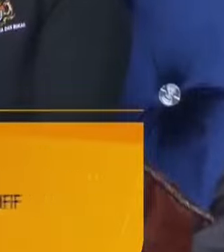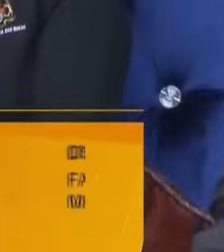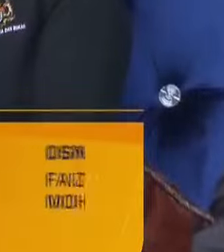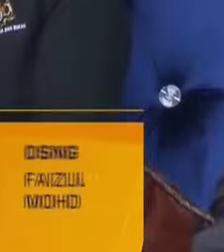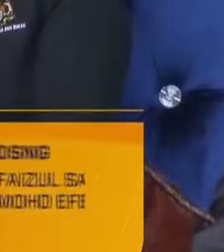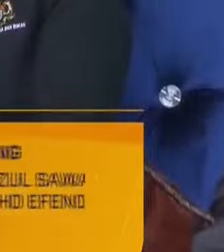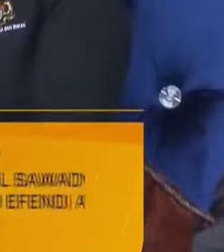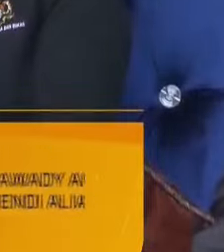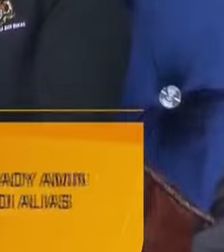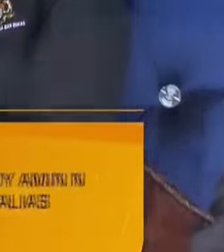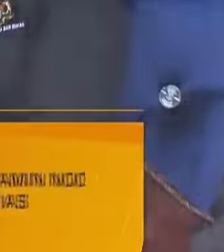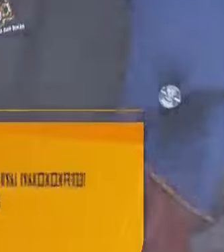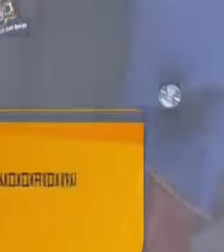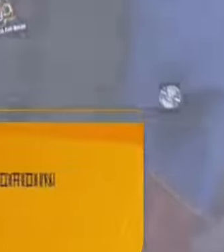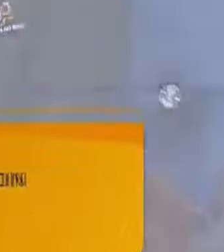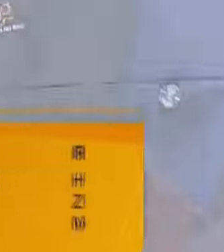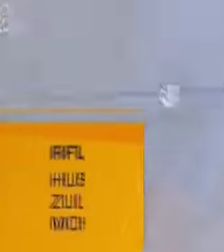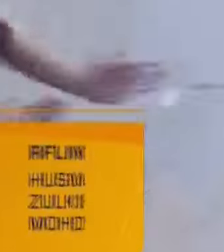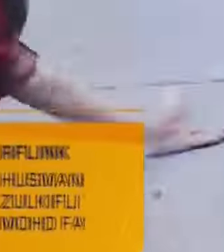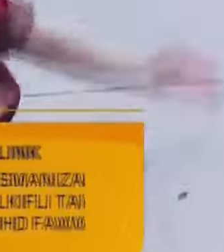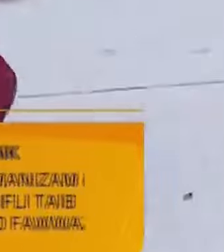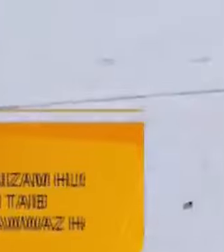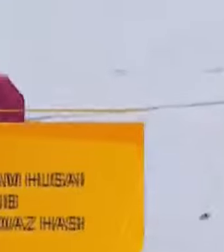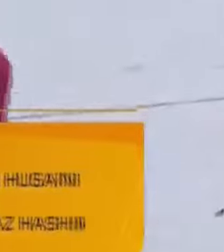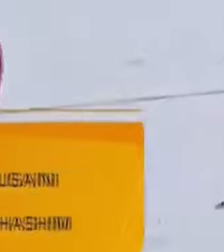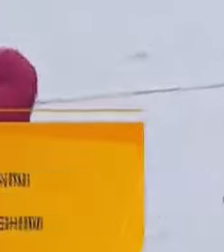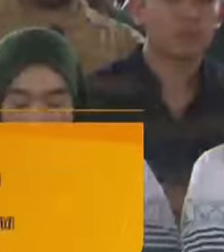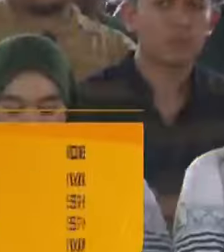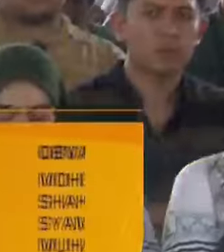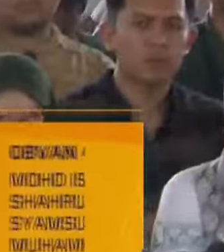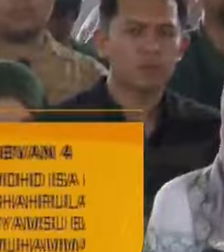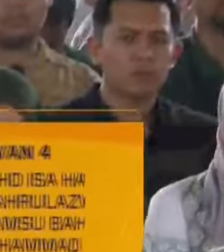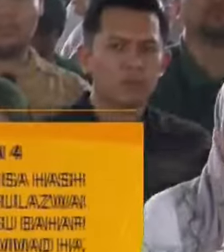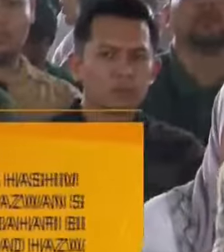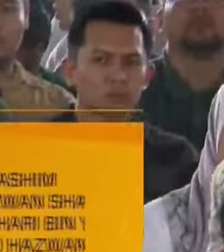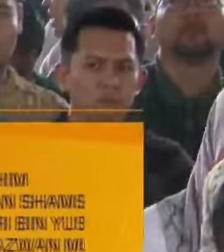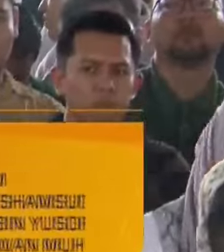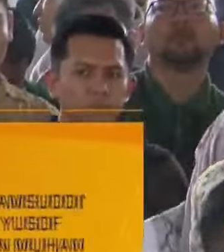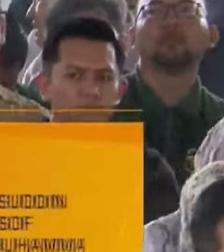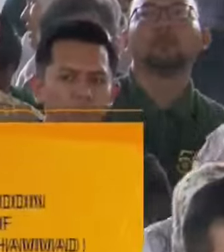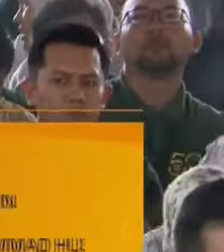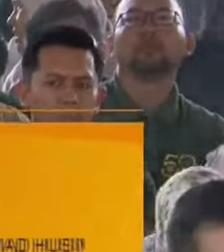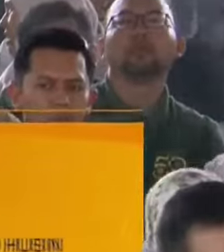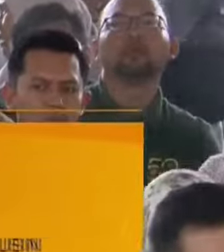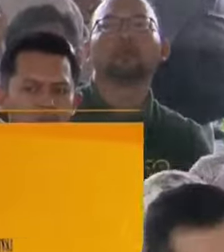Cemerlangan bukan mudah, di mana jua harga diri, serlahkanlah kecemerlangan.